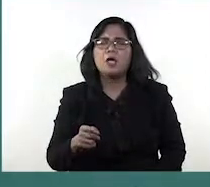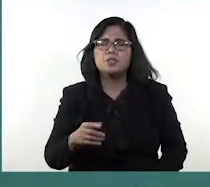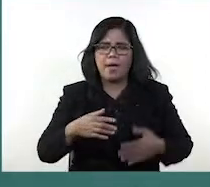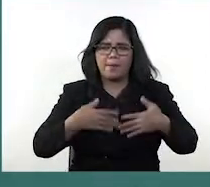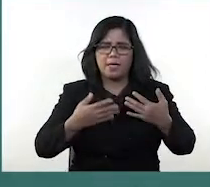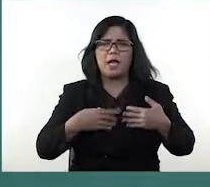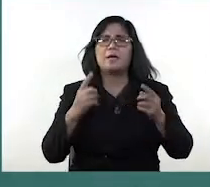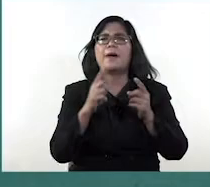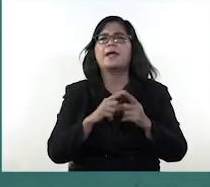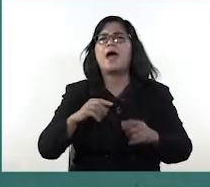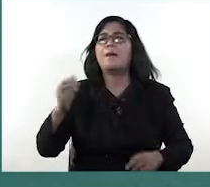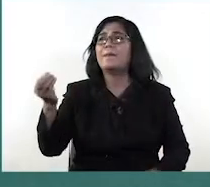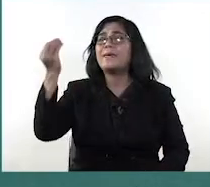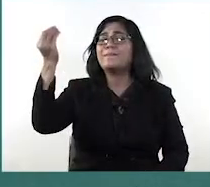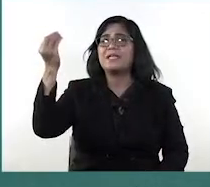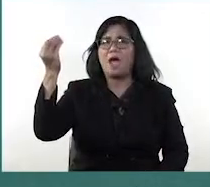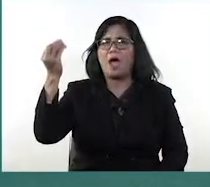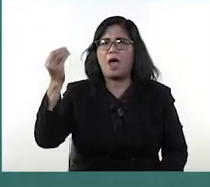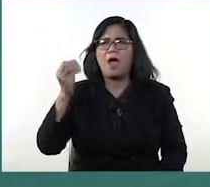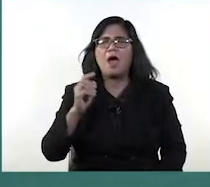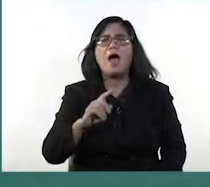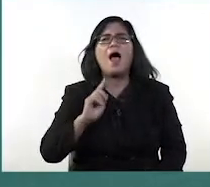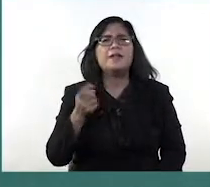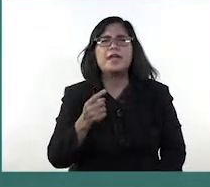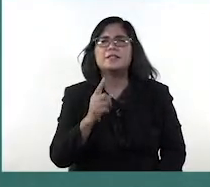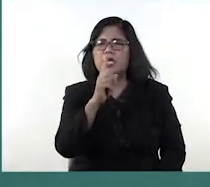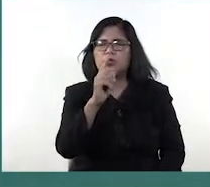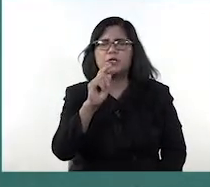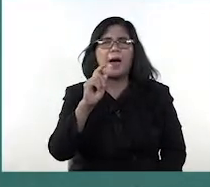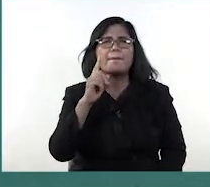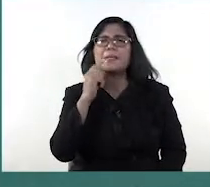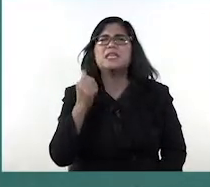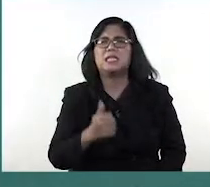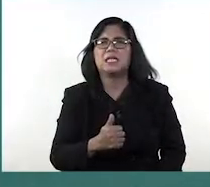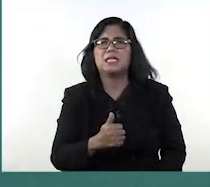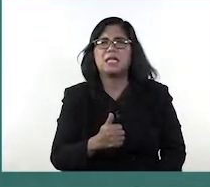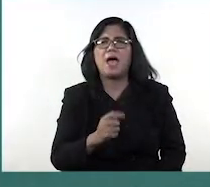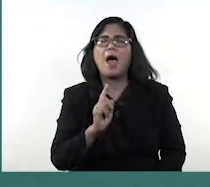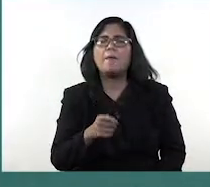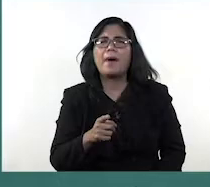komandannya satu-satunya menjadi penting buat seorang prajurit yang sedang berjuang adalah Heirs